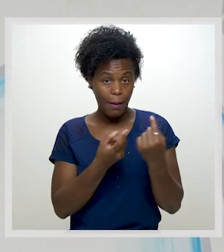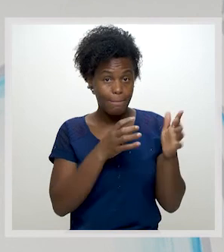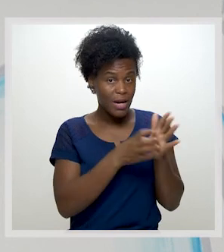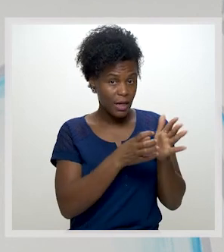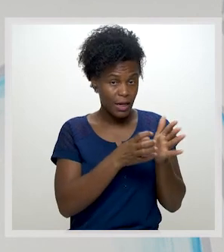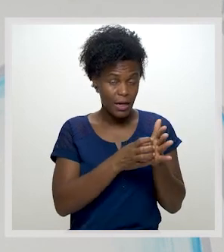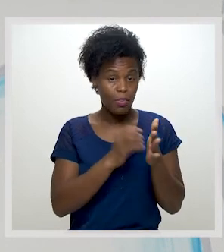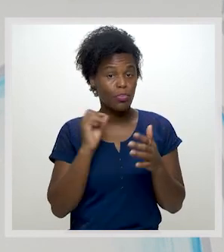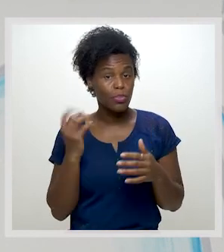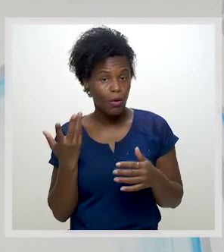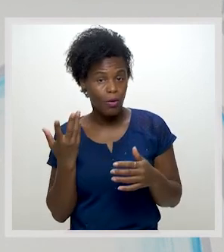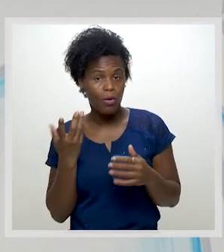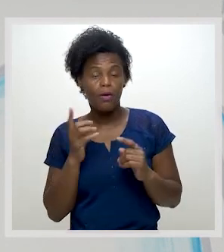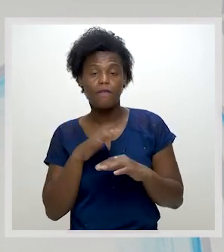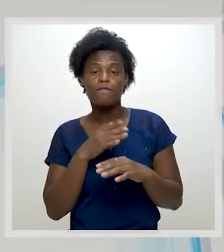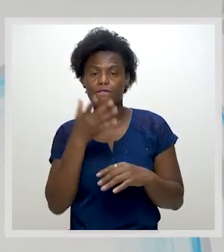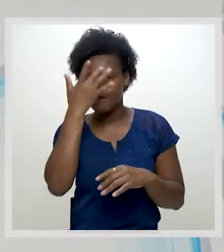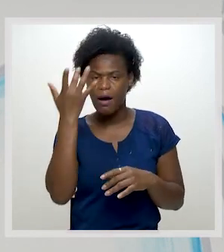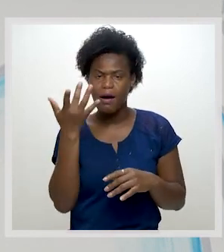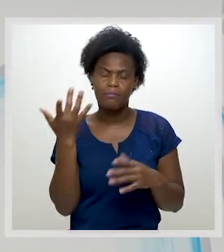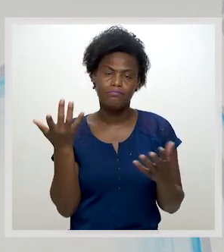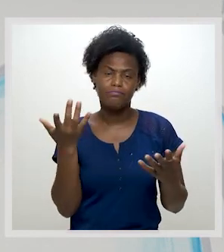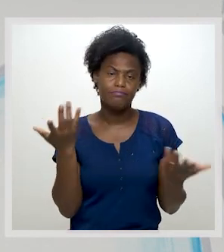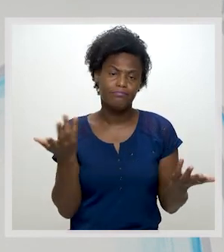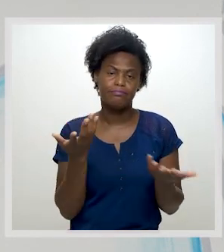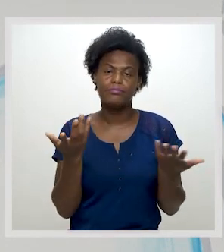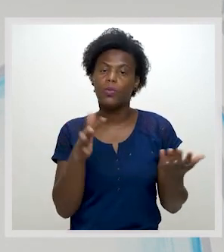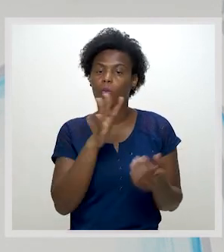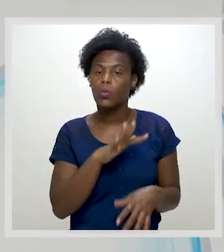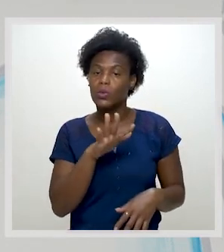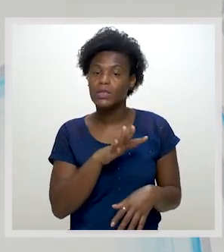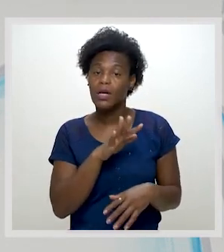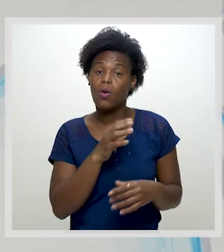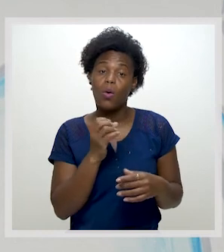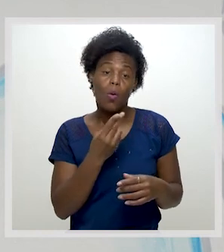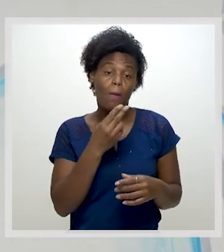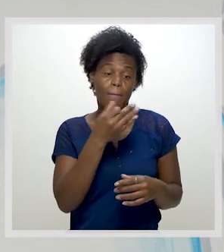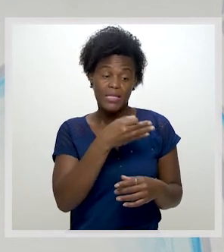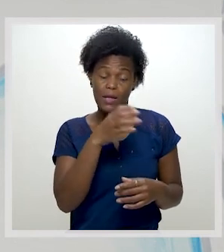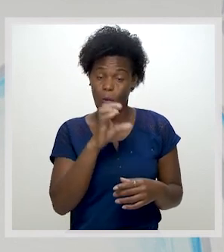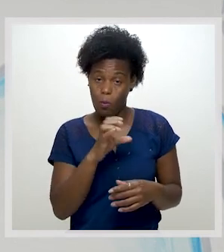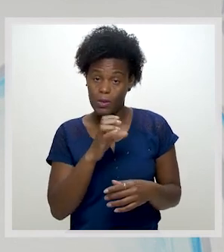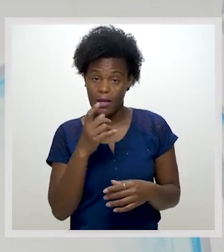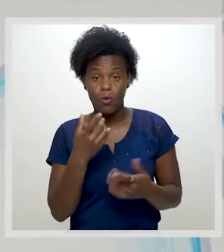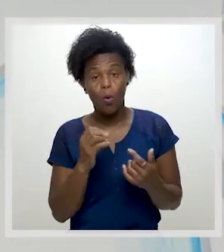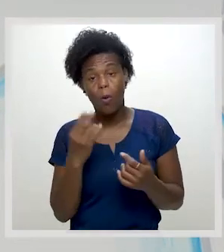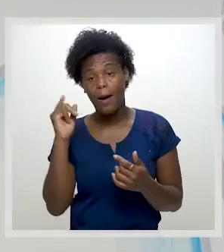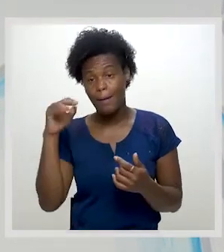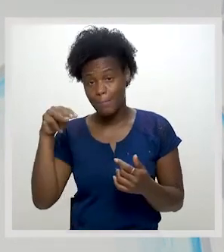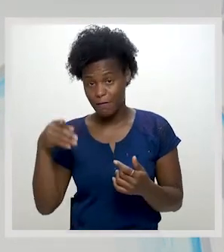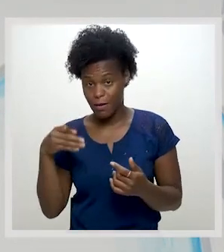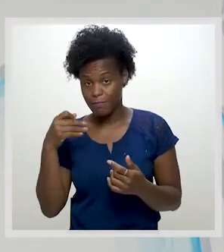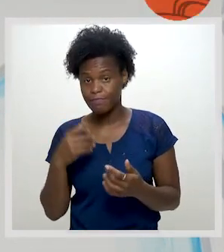certains marqueurs temporels qui nous faciliteront à utiliser ou bien le passé composé ou l'imparfait.